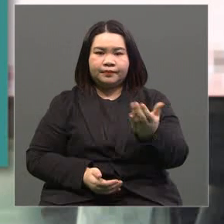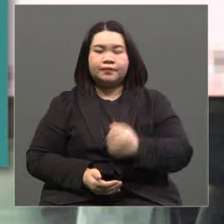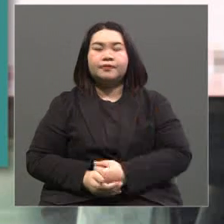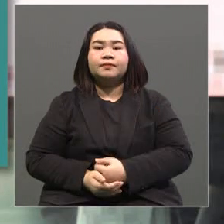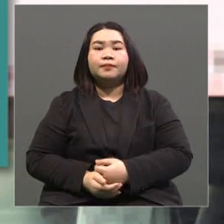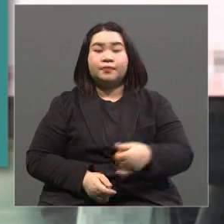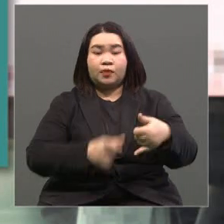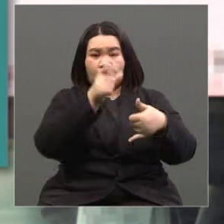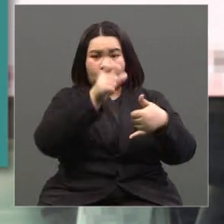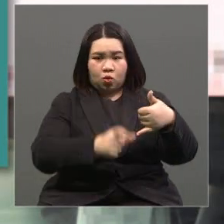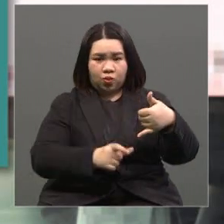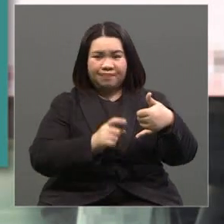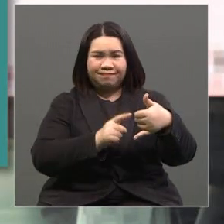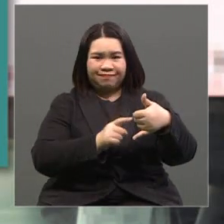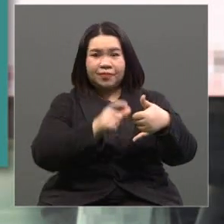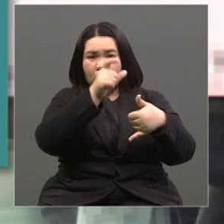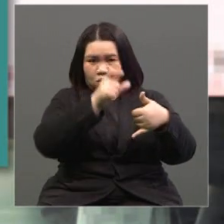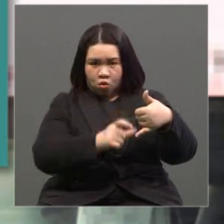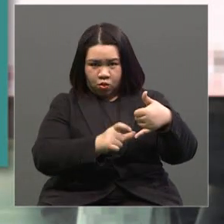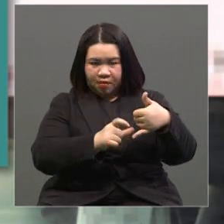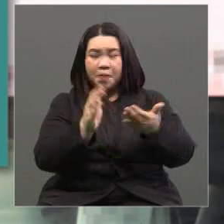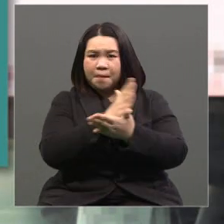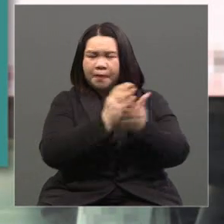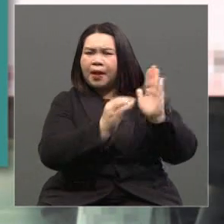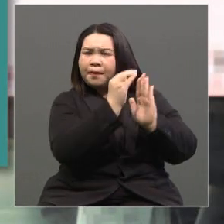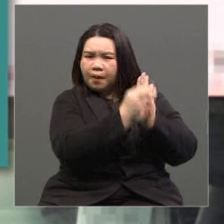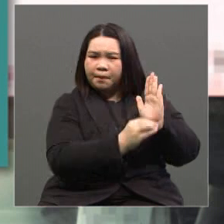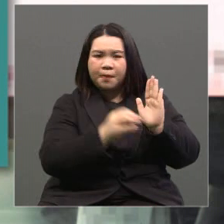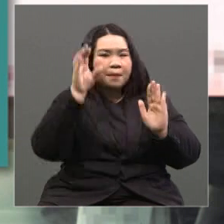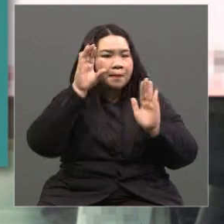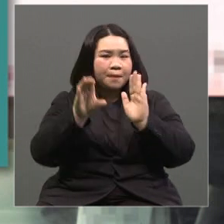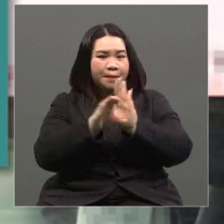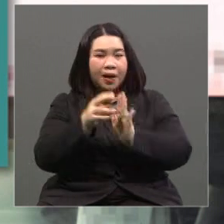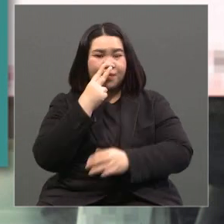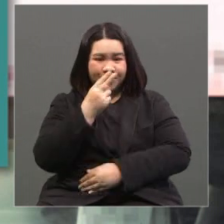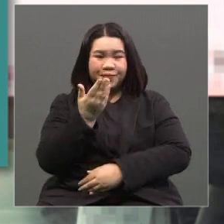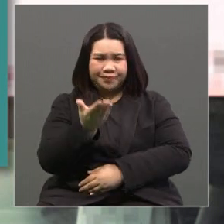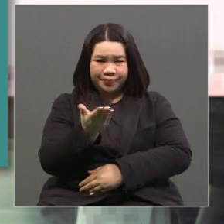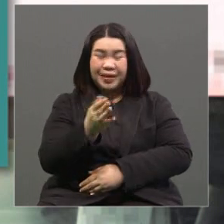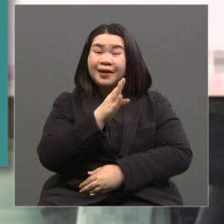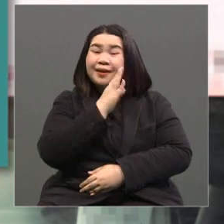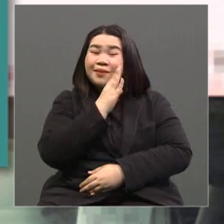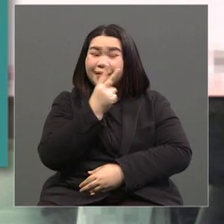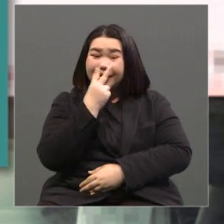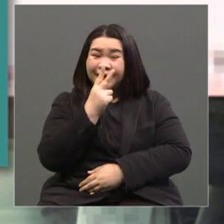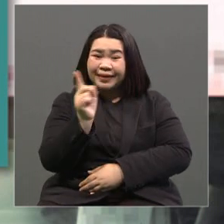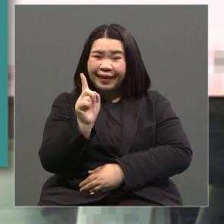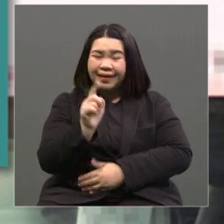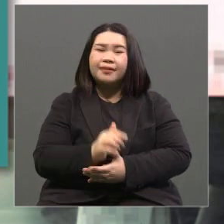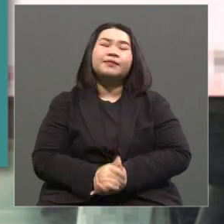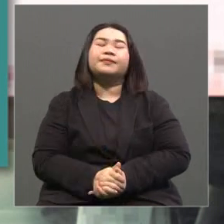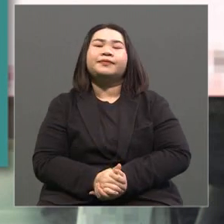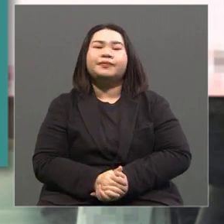สมาชิกสภาผู้แทนราษฎรหรือว่าส.สแบบแบ่งเขตรายละเอียดอยู่ที่หน้าจอที่คุณผู้ชมเห็นนั่นแหละค่ะถ้าสังเกตกันให้ดีๆนะก็คือว่า